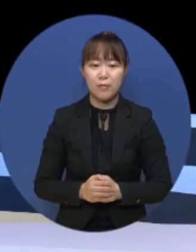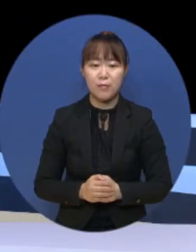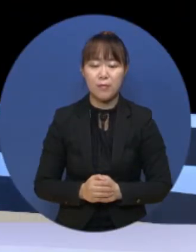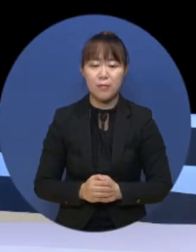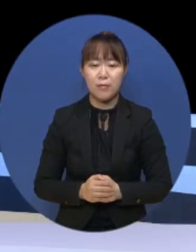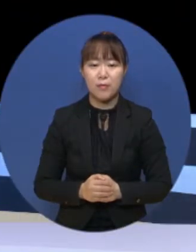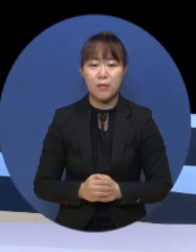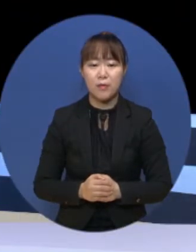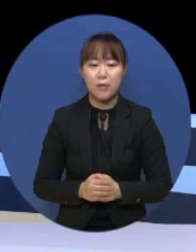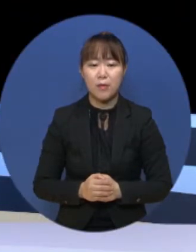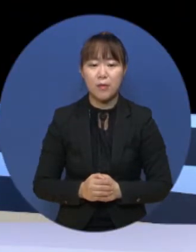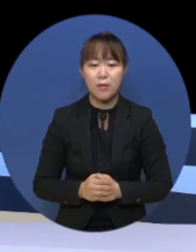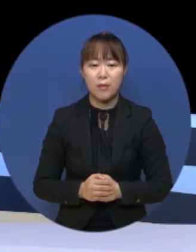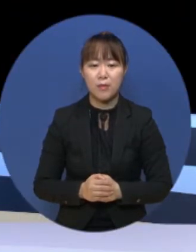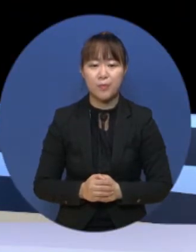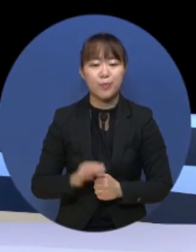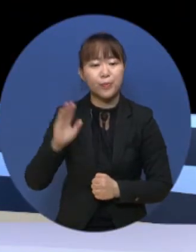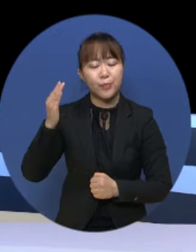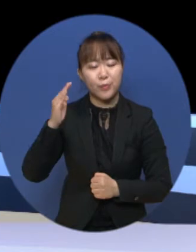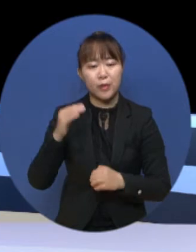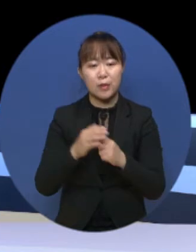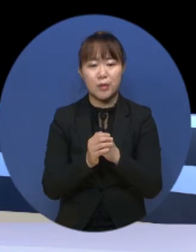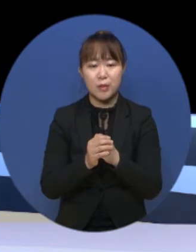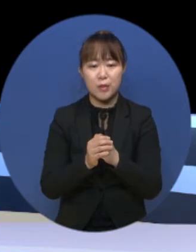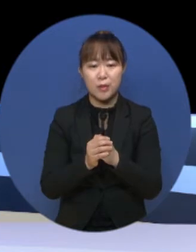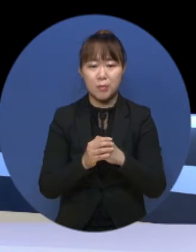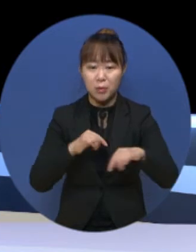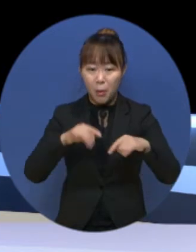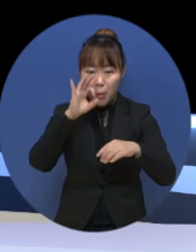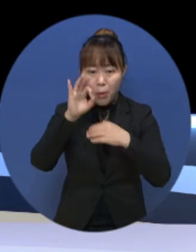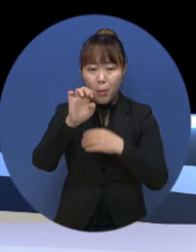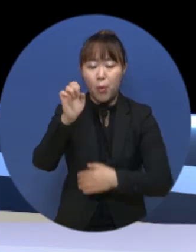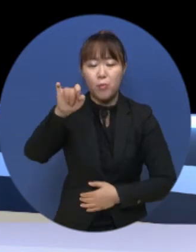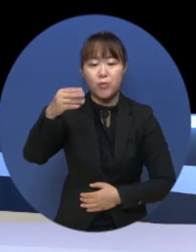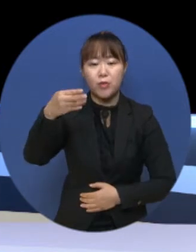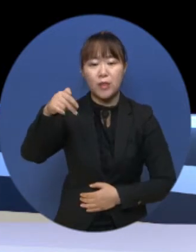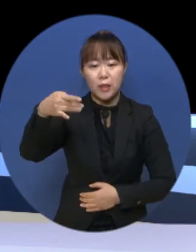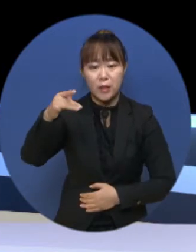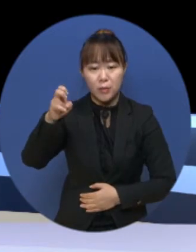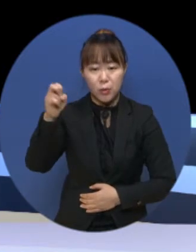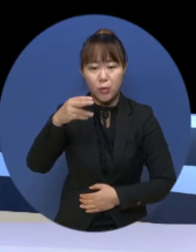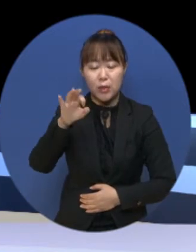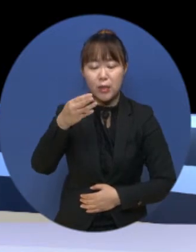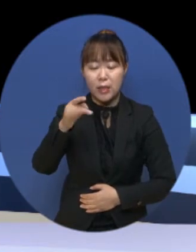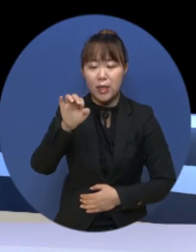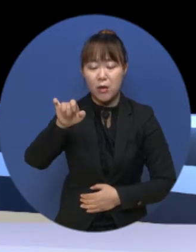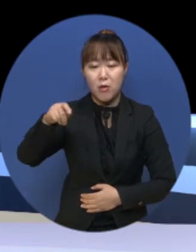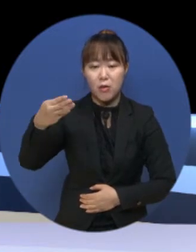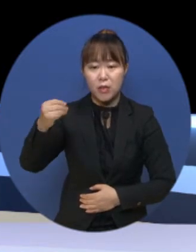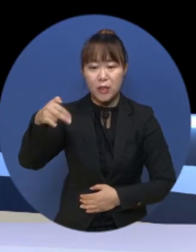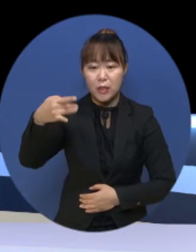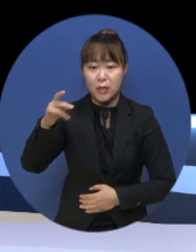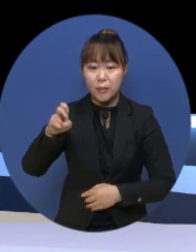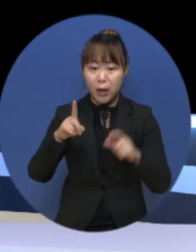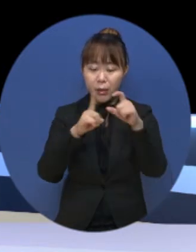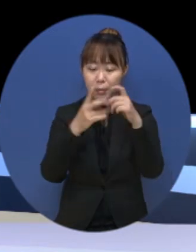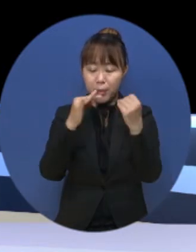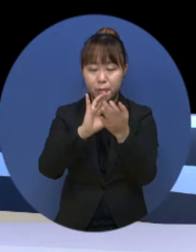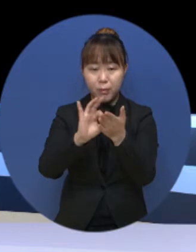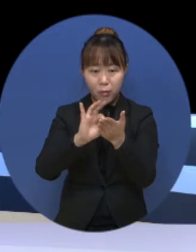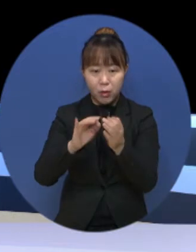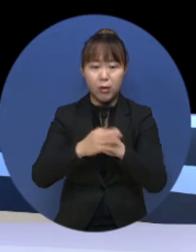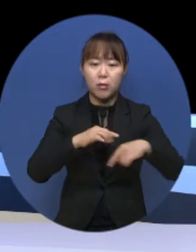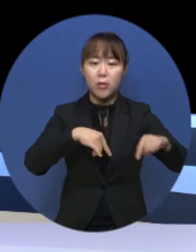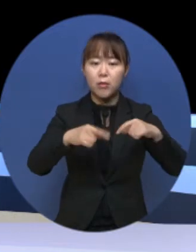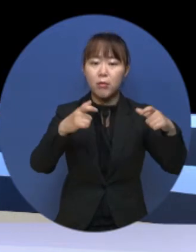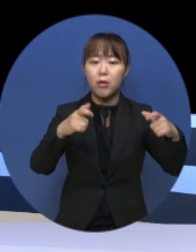시사포커스 강석주입니다. 요즘 정가에선 포퓰리즘과 리얼리즘이라는 용어를 많이 쓰고 있습니다.